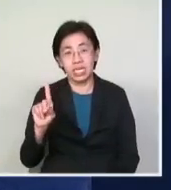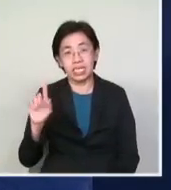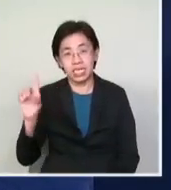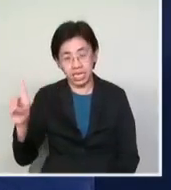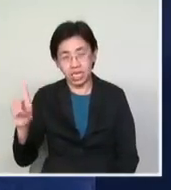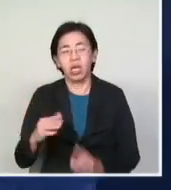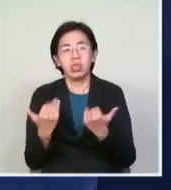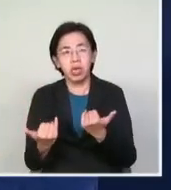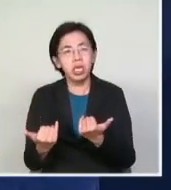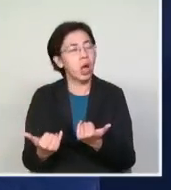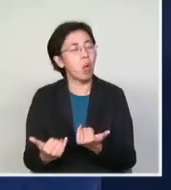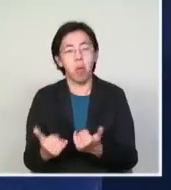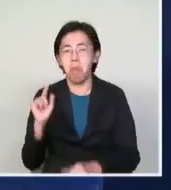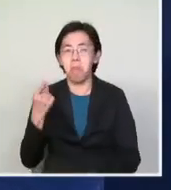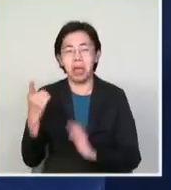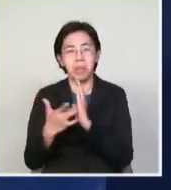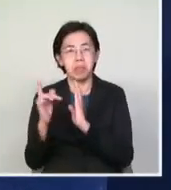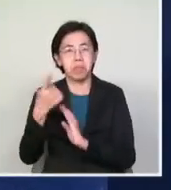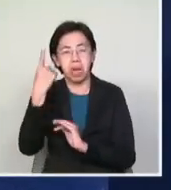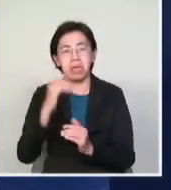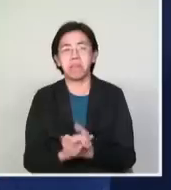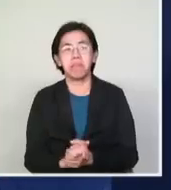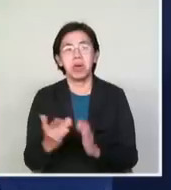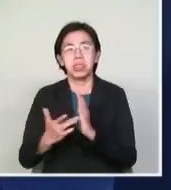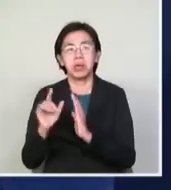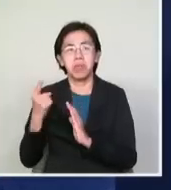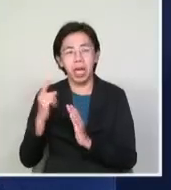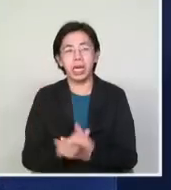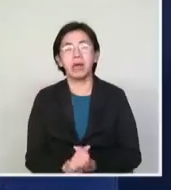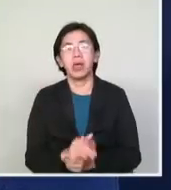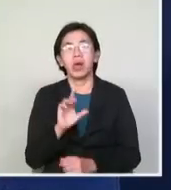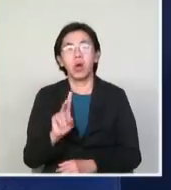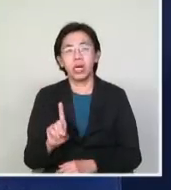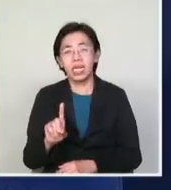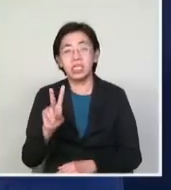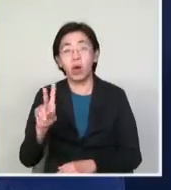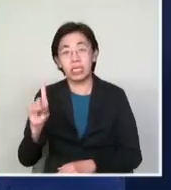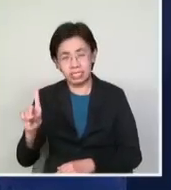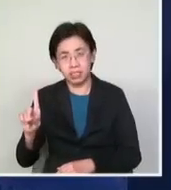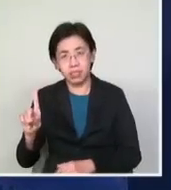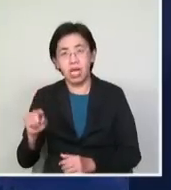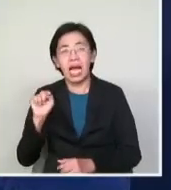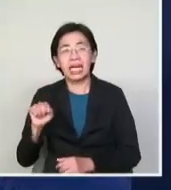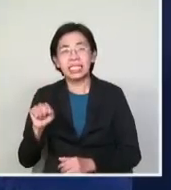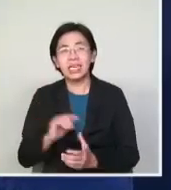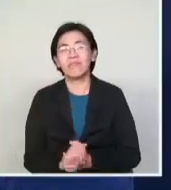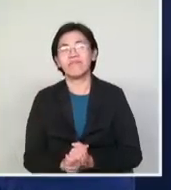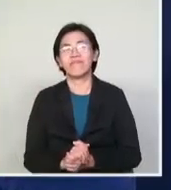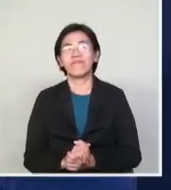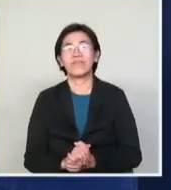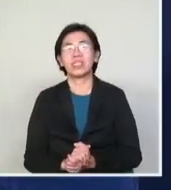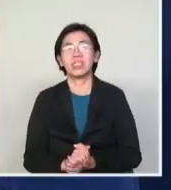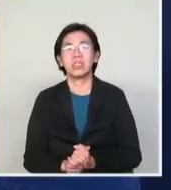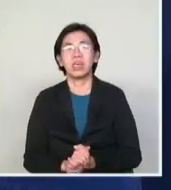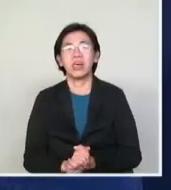ที่ทันสมัยที่สุดเลยในบรรดาขีปนาวุธแบบ D-21 ทั้งหมดของประเทศจีนนะคะแล้วก็เป็นขีปนาวุธแบบต่อต้าน